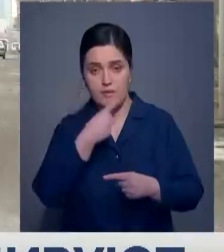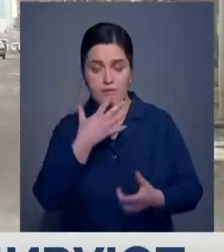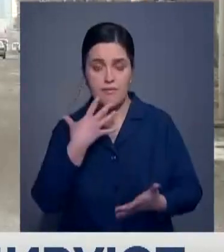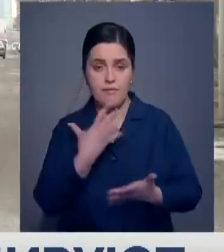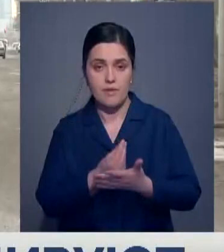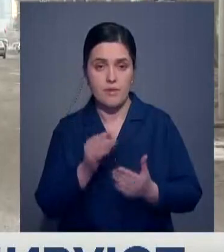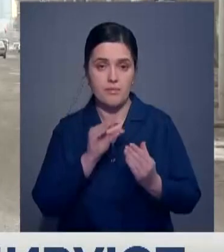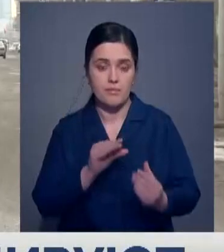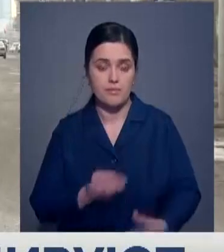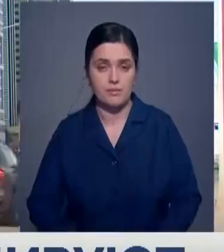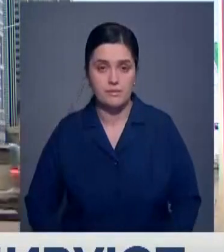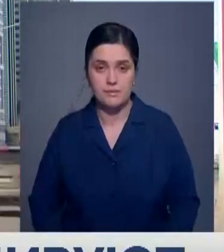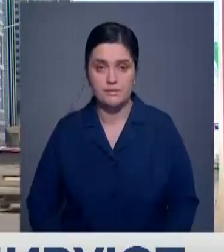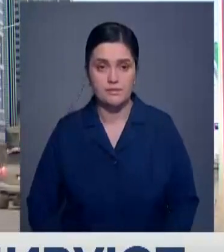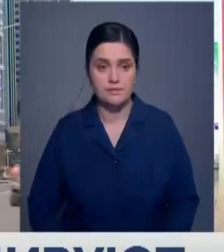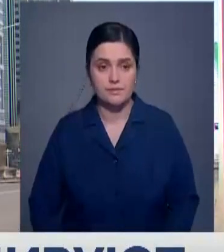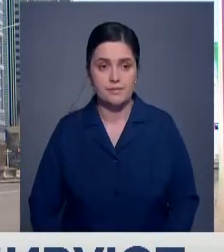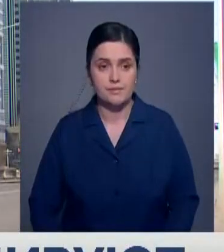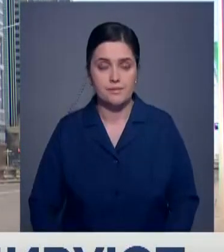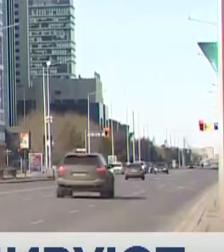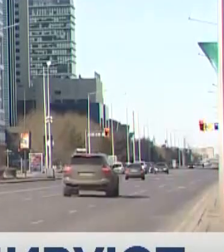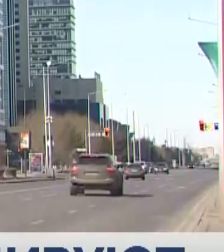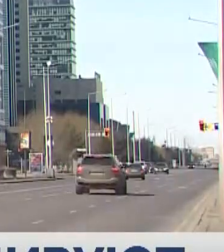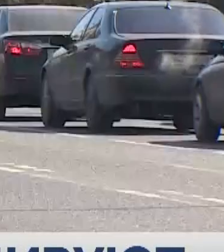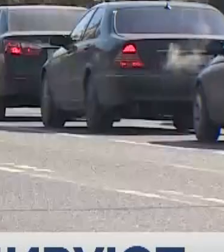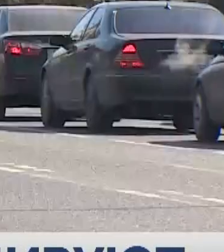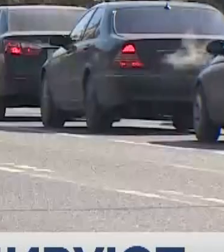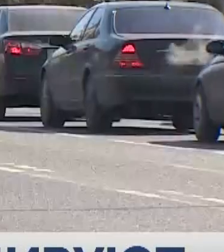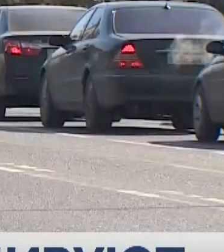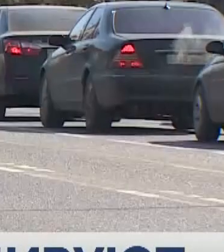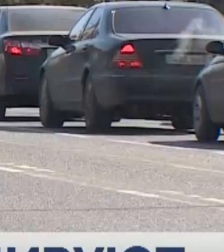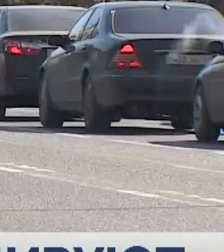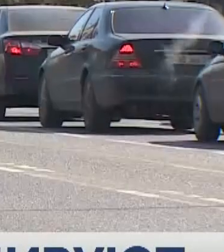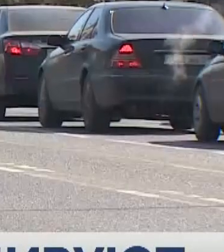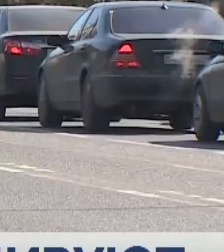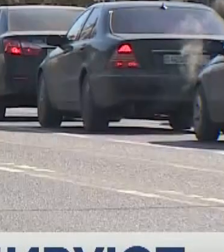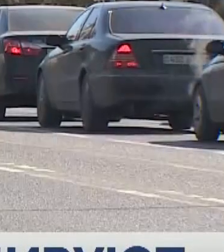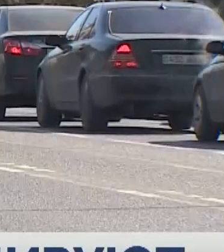средствах передвижения. Юлана Чаус, Ерзат Зайтхан, Хабар 24, Нур-Султан.